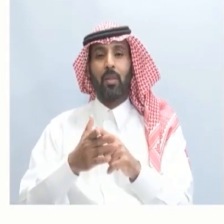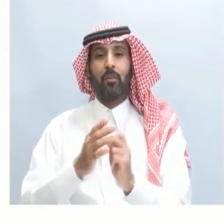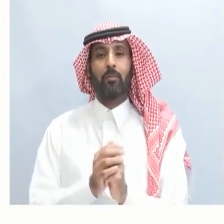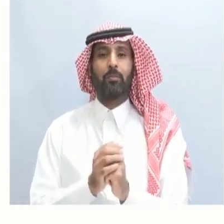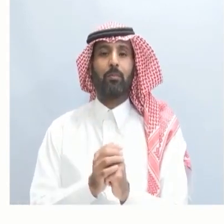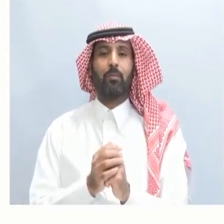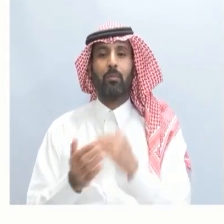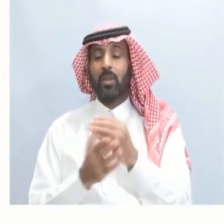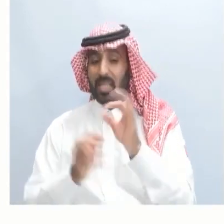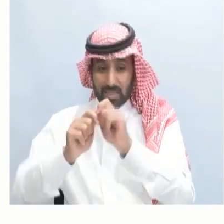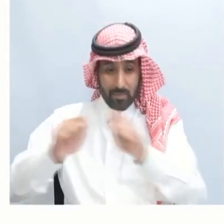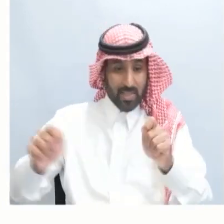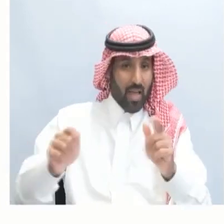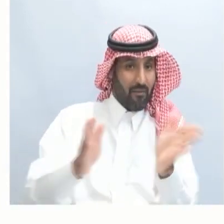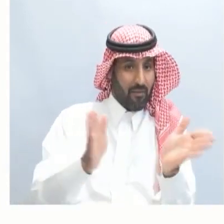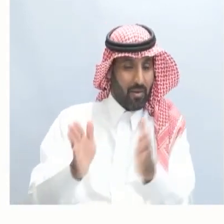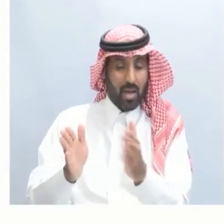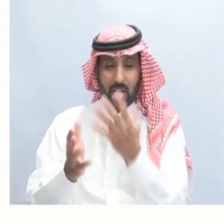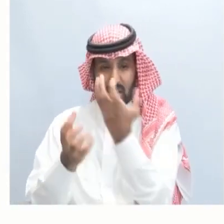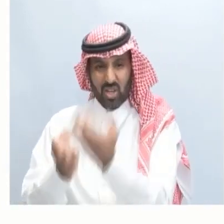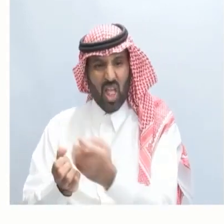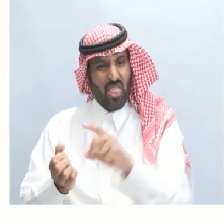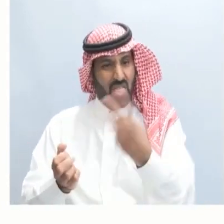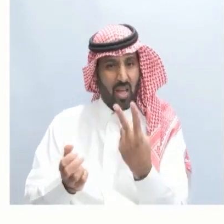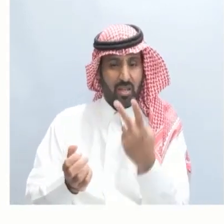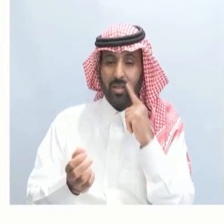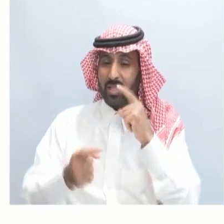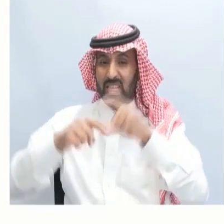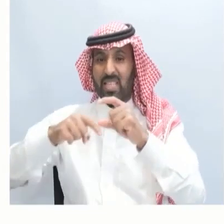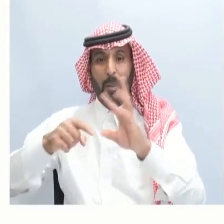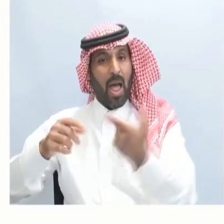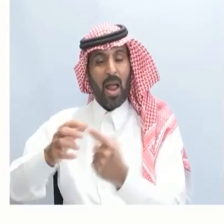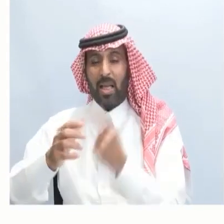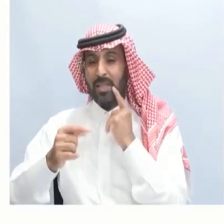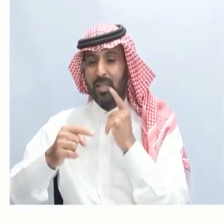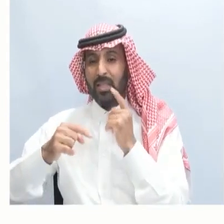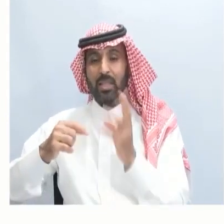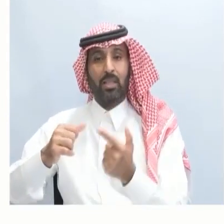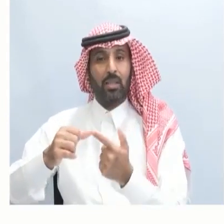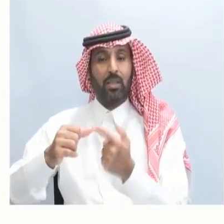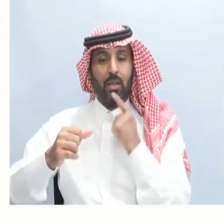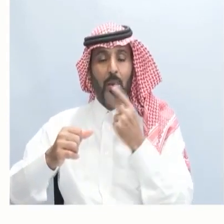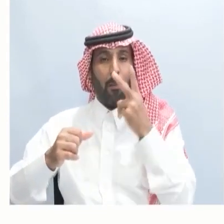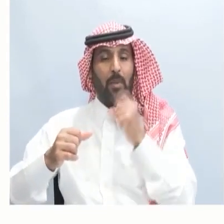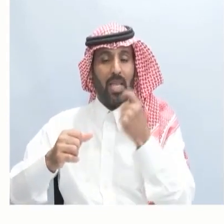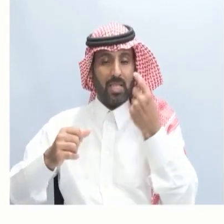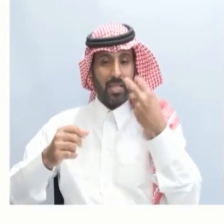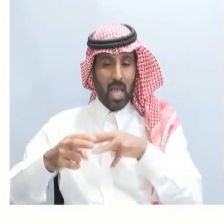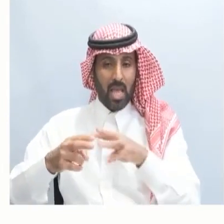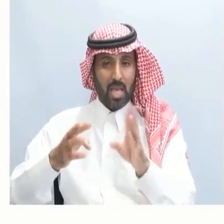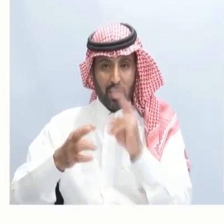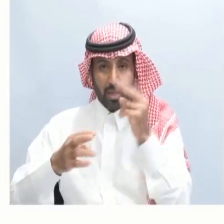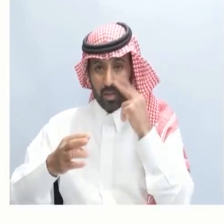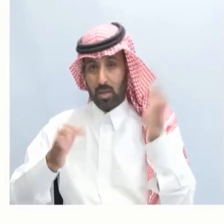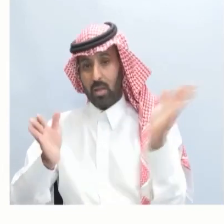وكذلك المسافه الاخرى للكتله الثانيه ستقسم ايضا على كم على 100 حصلت على النتائج كما